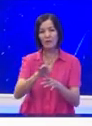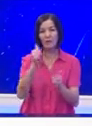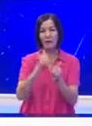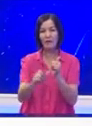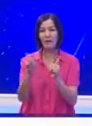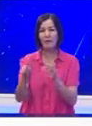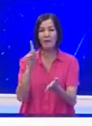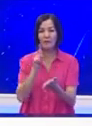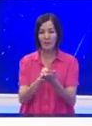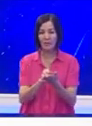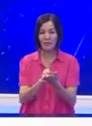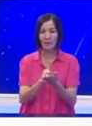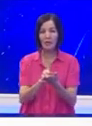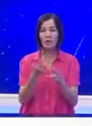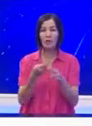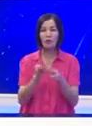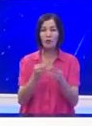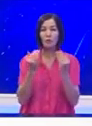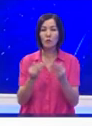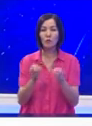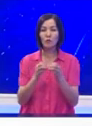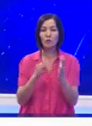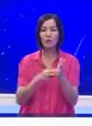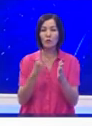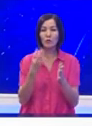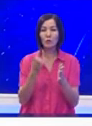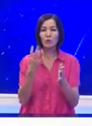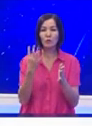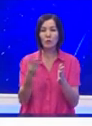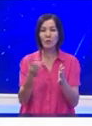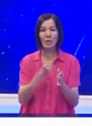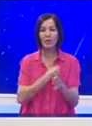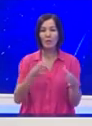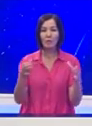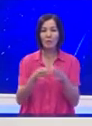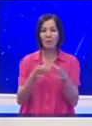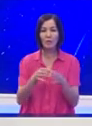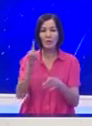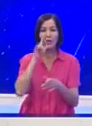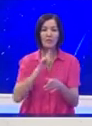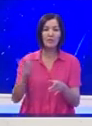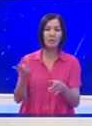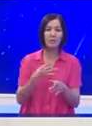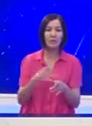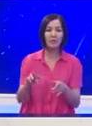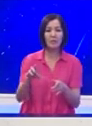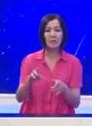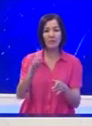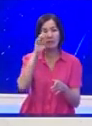табылады. Сондықтан бүгін 18-404 әскери бөліміне Қазақстан Республикасының